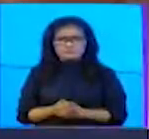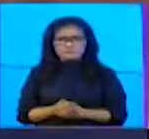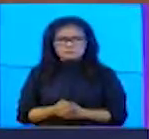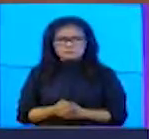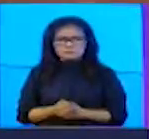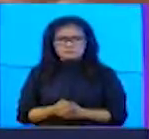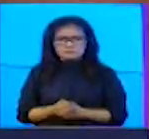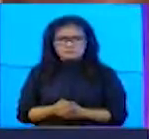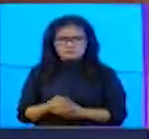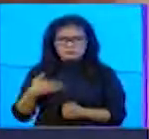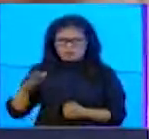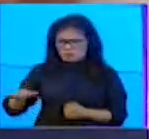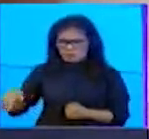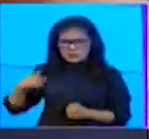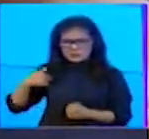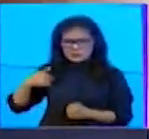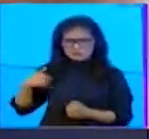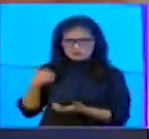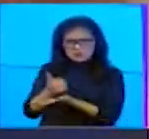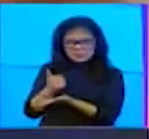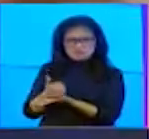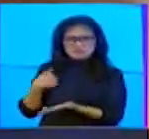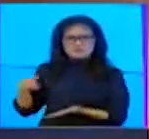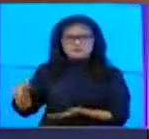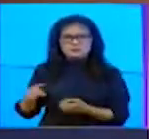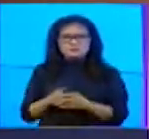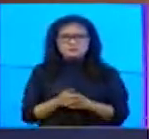para guru juga